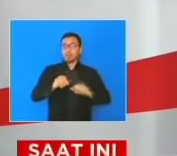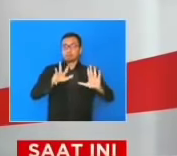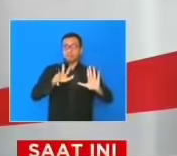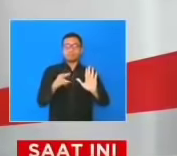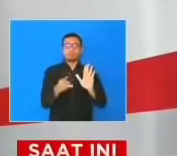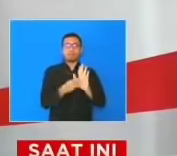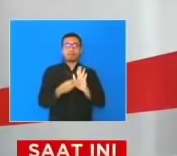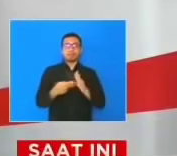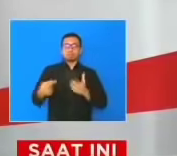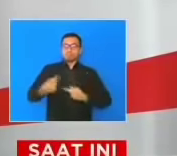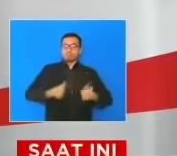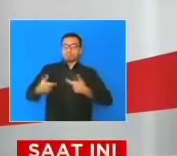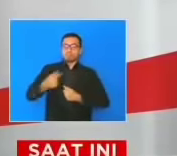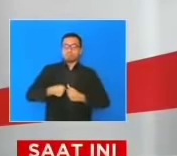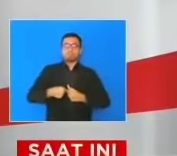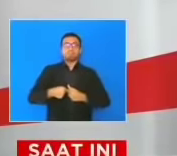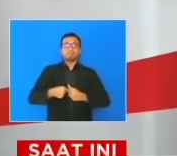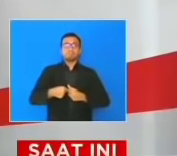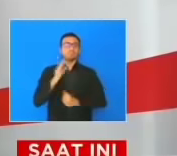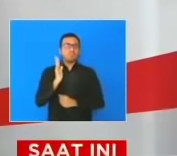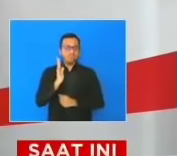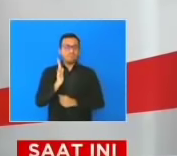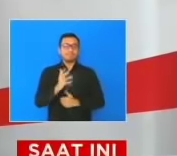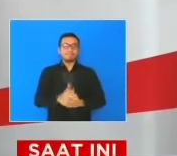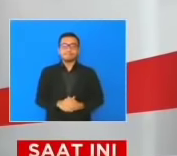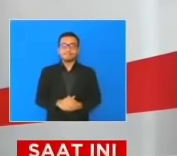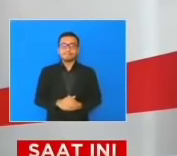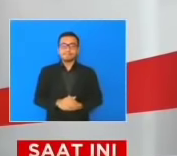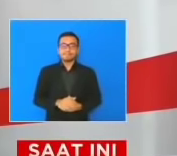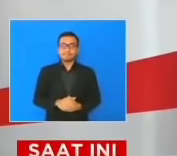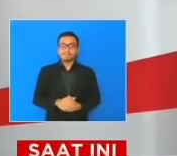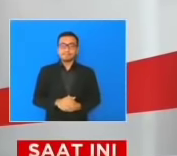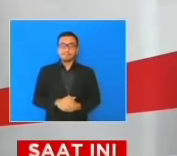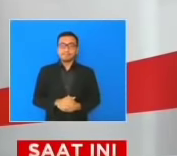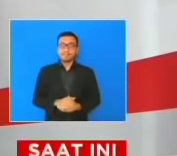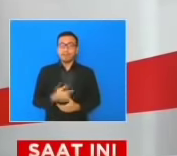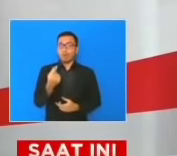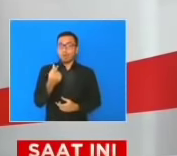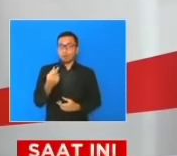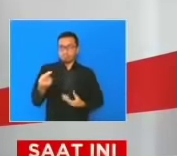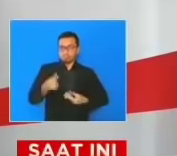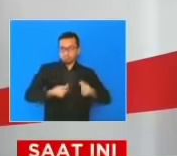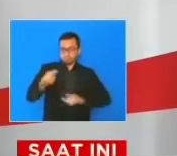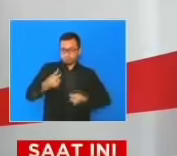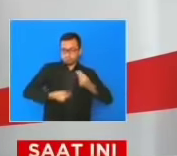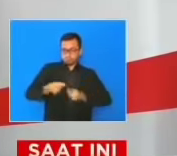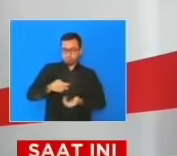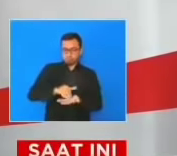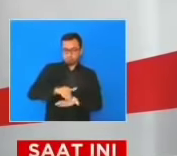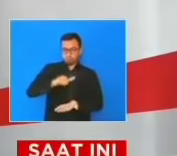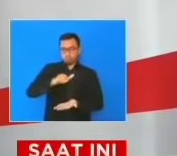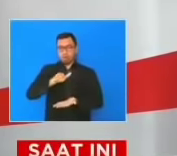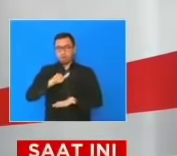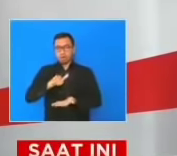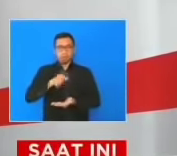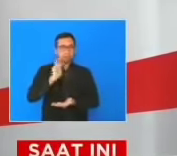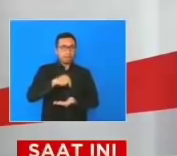seluruh lapisan masyarakat dalam rangka untuk membantu